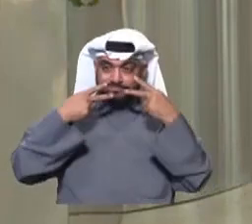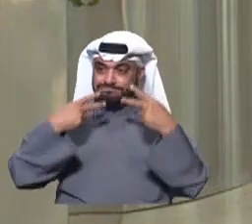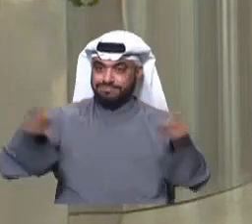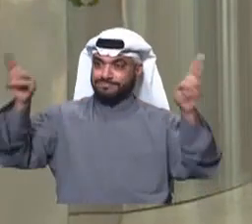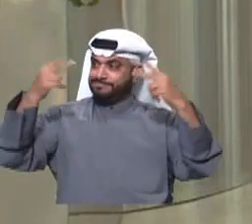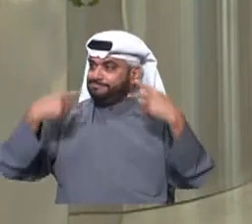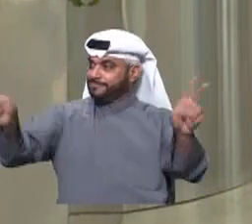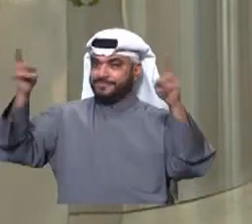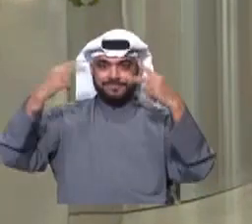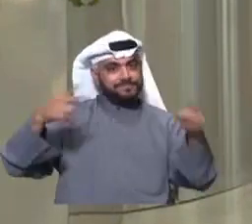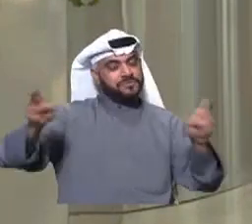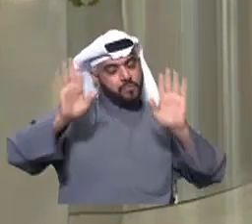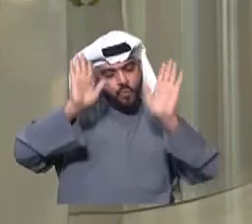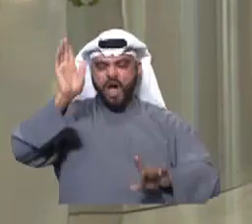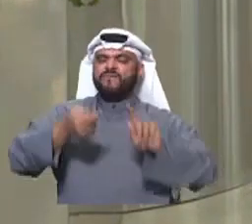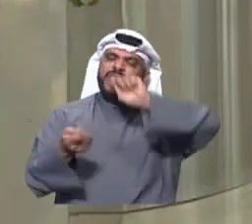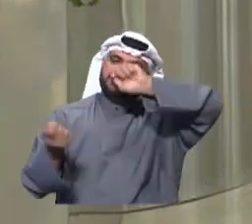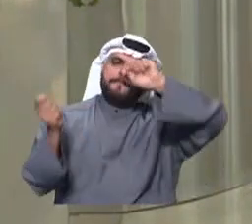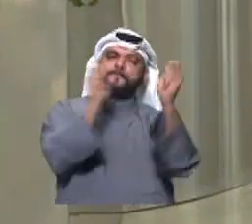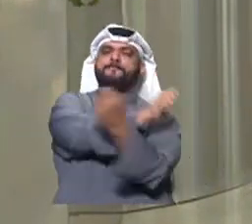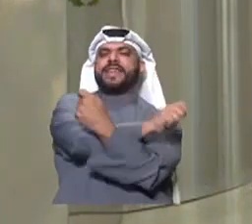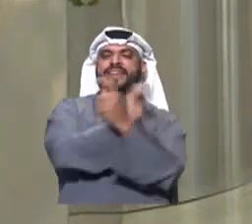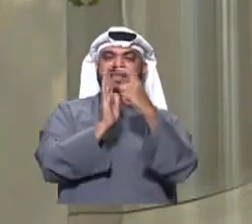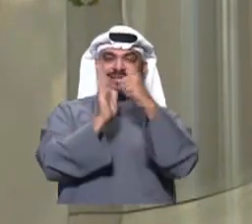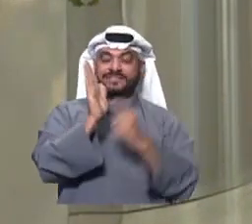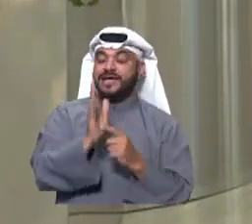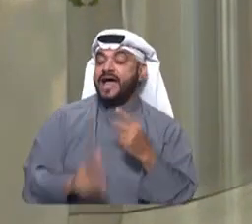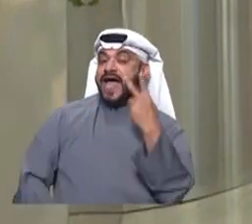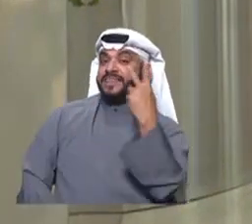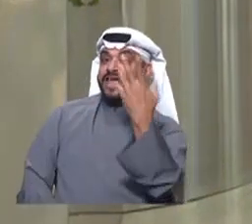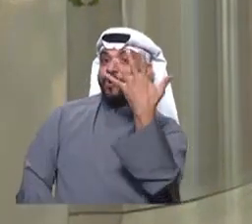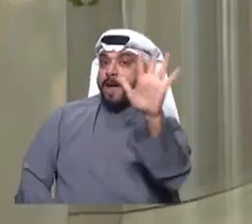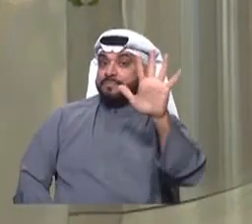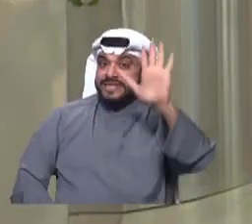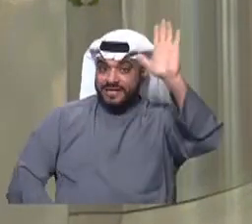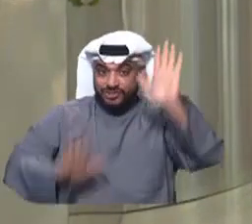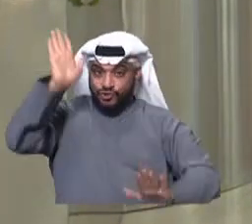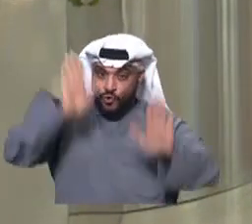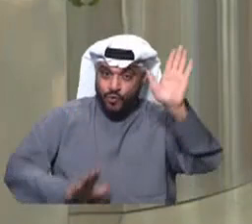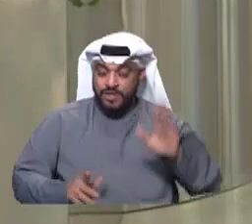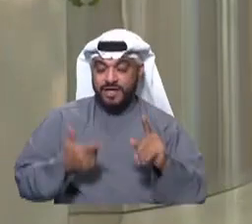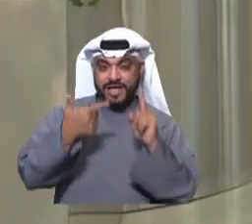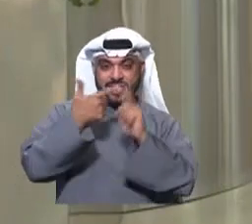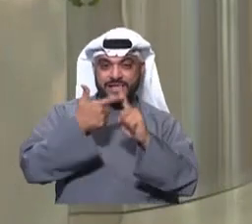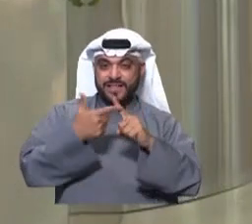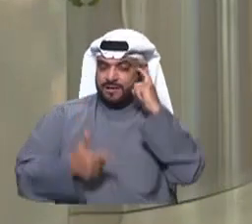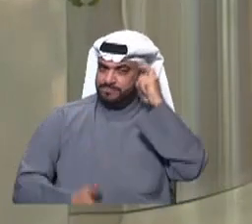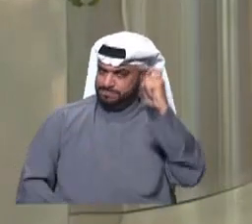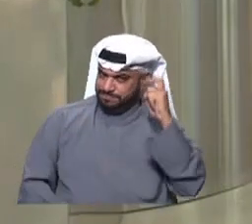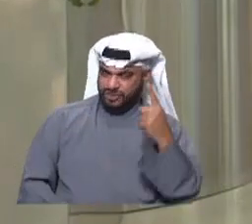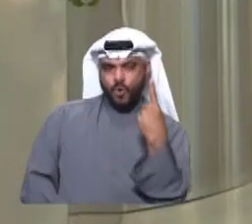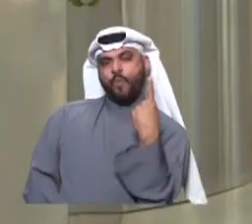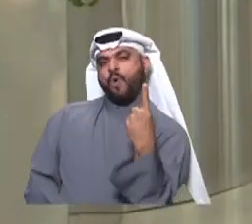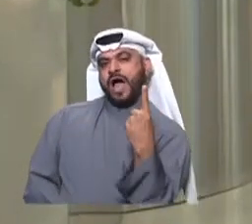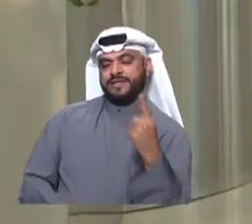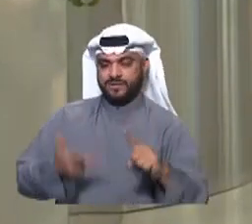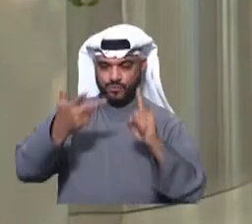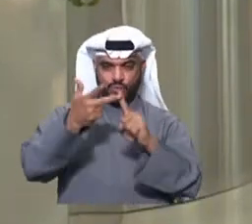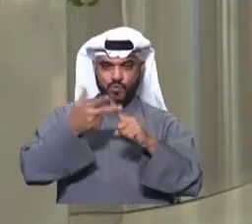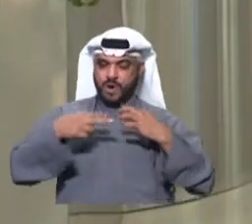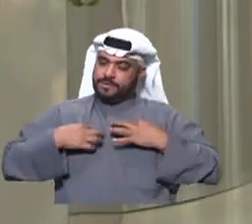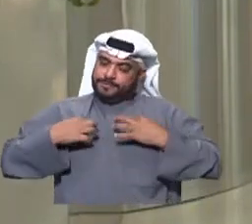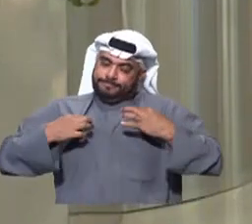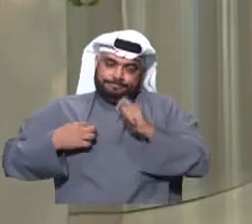لقانون المرئي والمسموع، الموافقة كانت ب 52، وأيضا عدم الموافقة في 1، والامتناع ب